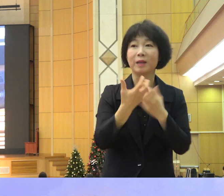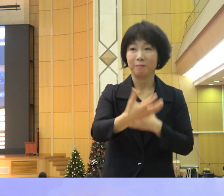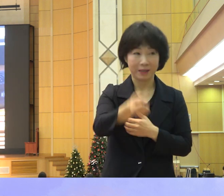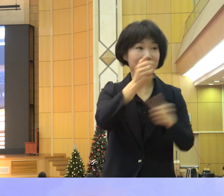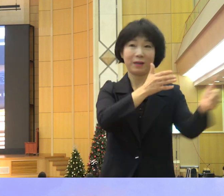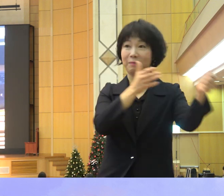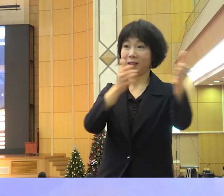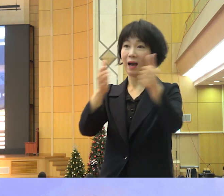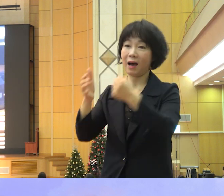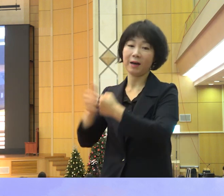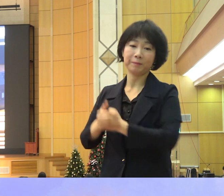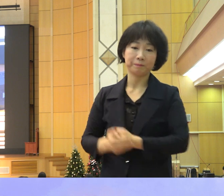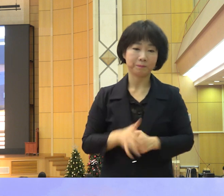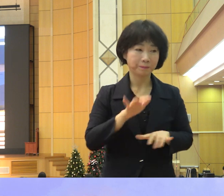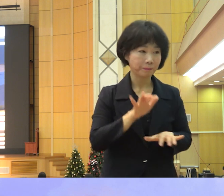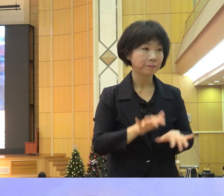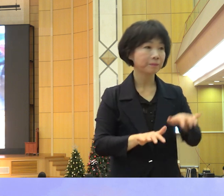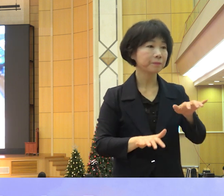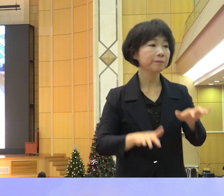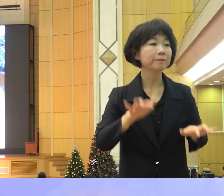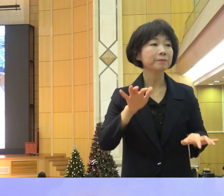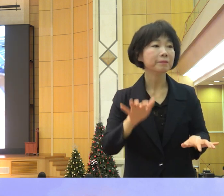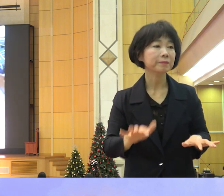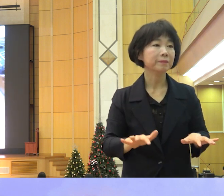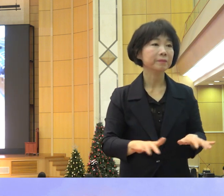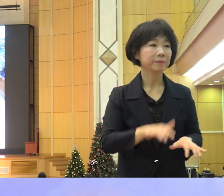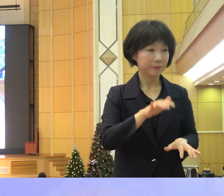이름으로 소망합니다.